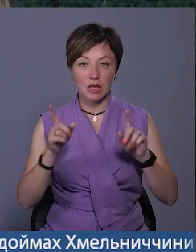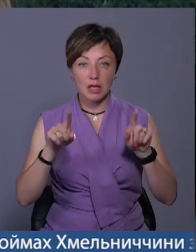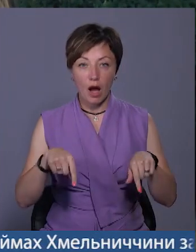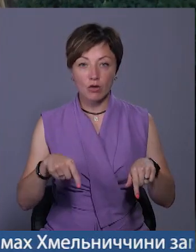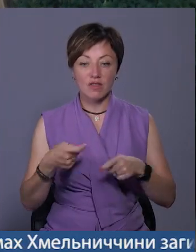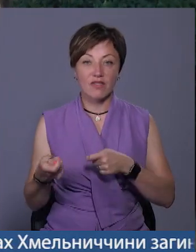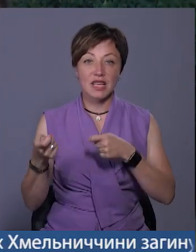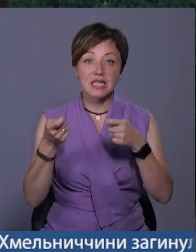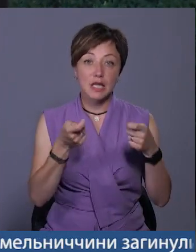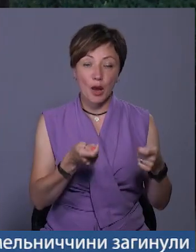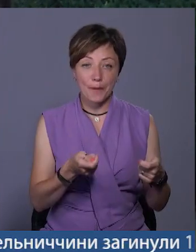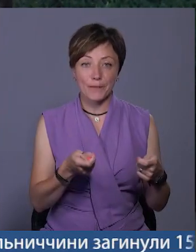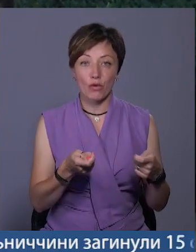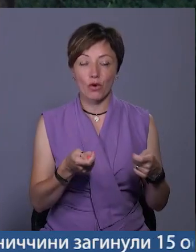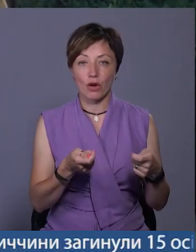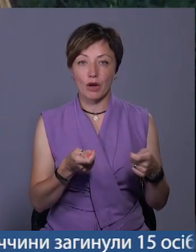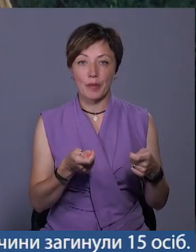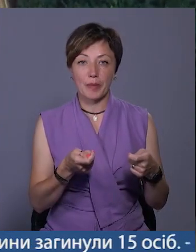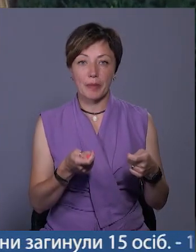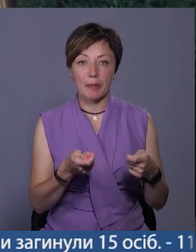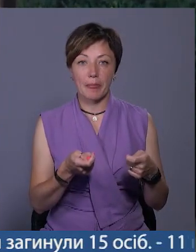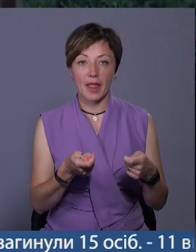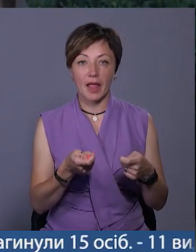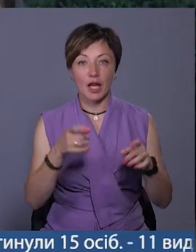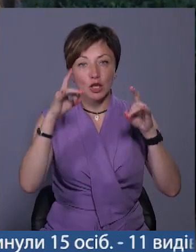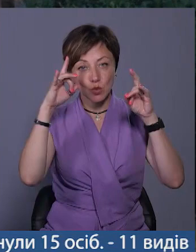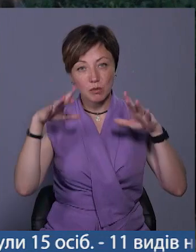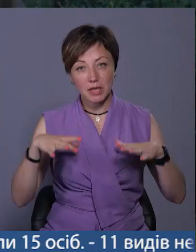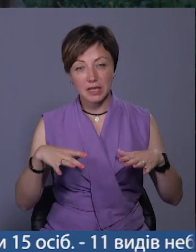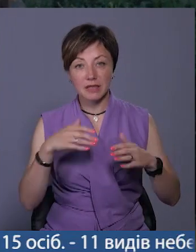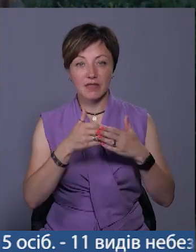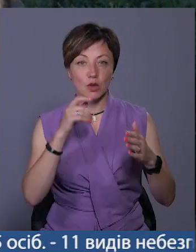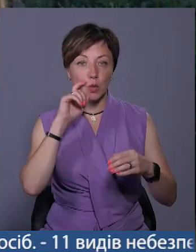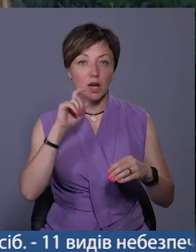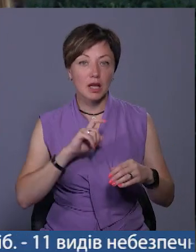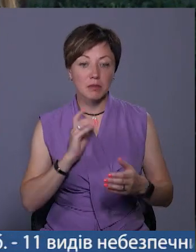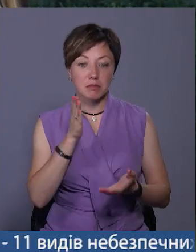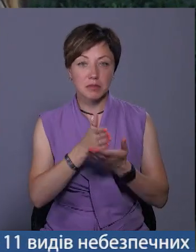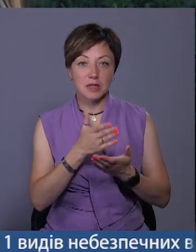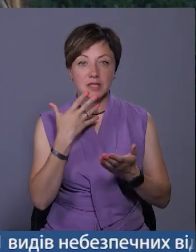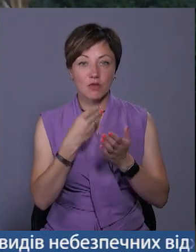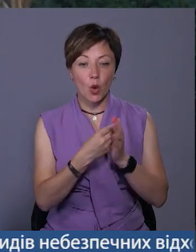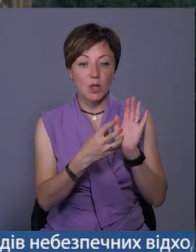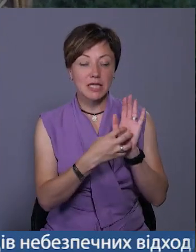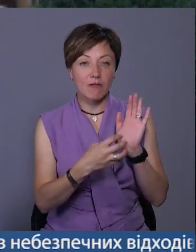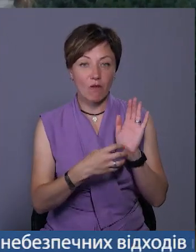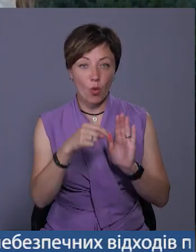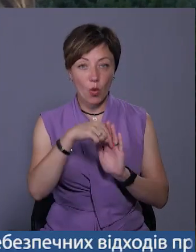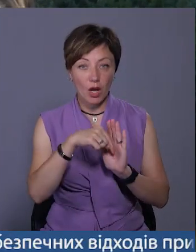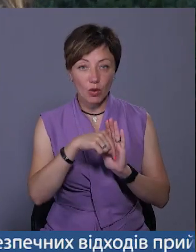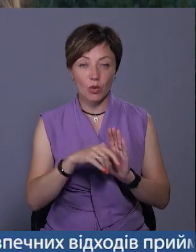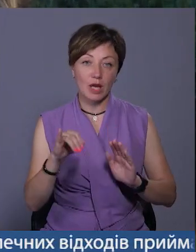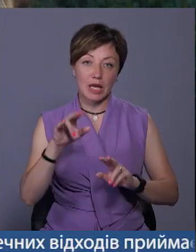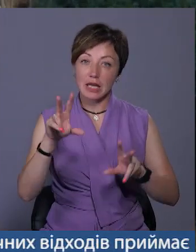ми веземо певні, скажімо, фантики, сюрпризи від України, безпосередньо свою символіку. Ось, ну